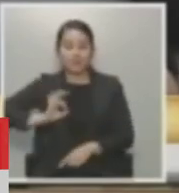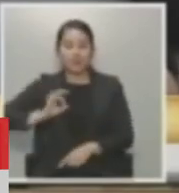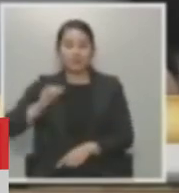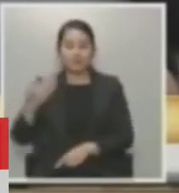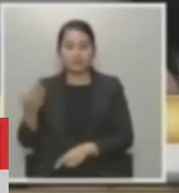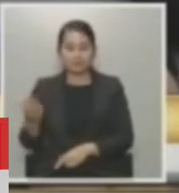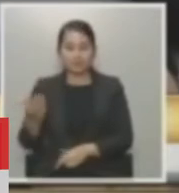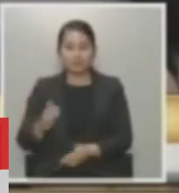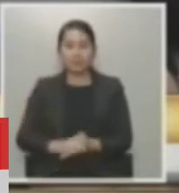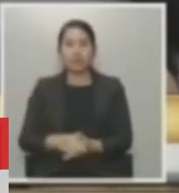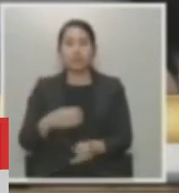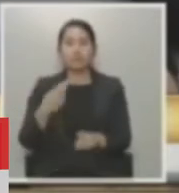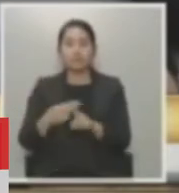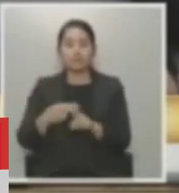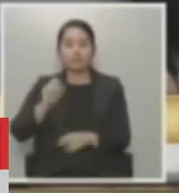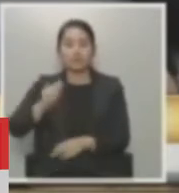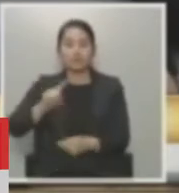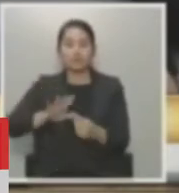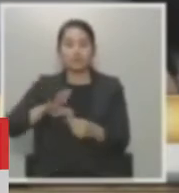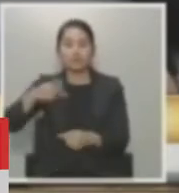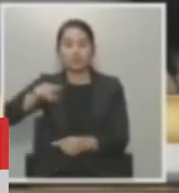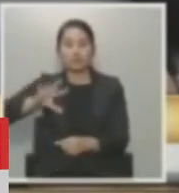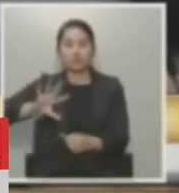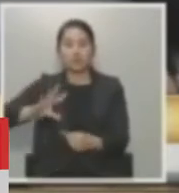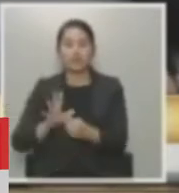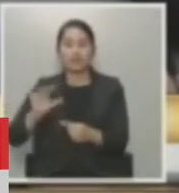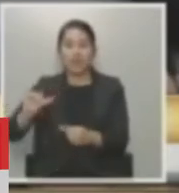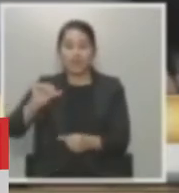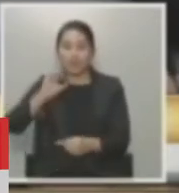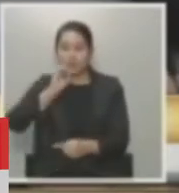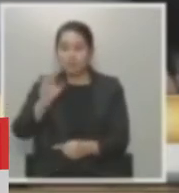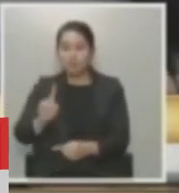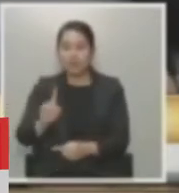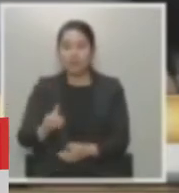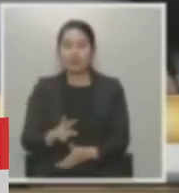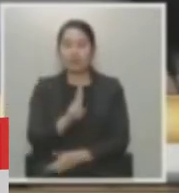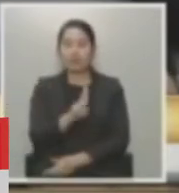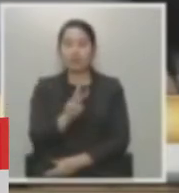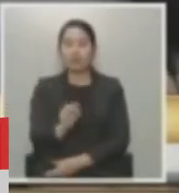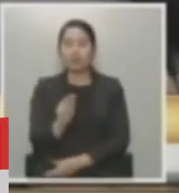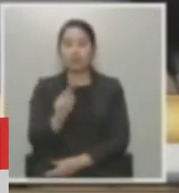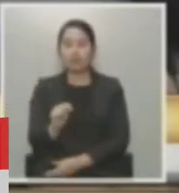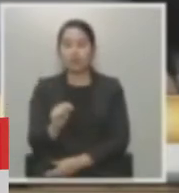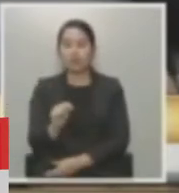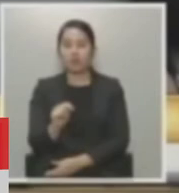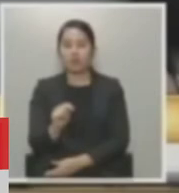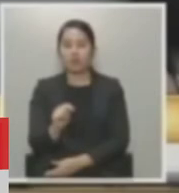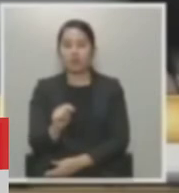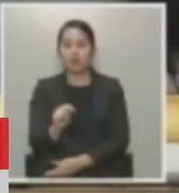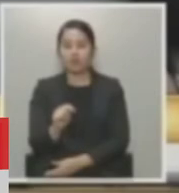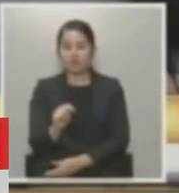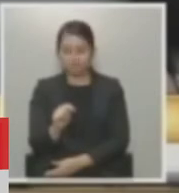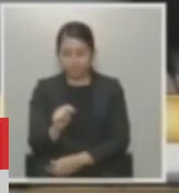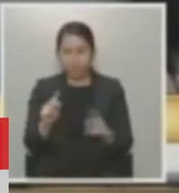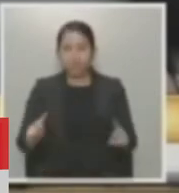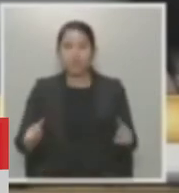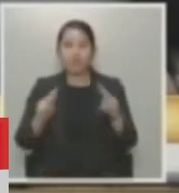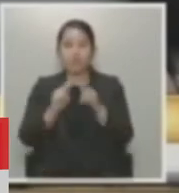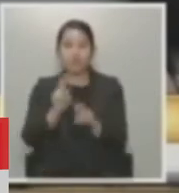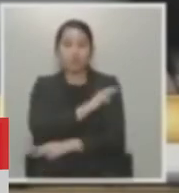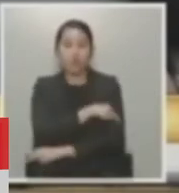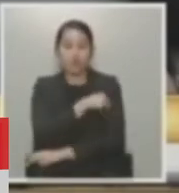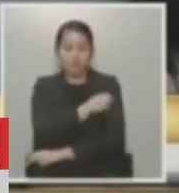ยดิฉันขออนุญาตเอ่ยนามท่านสุภชัยบอกว่าทางท่านรัฐมนตรีช่วยท่านรัฐมนตรีว่าการค่ะท่านอนุทิน